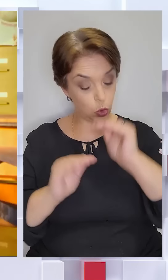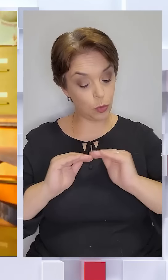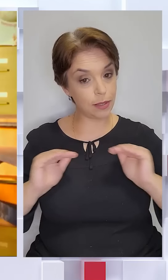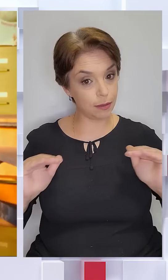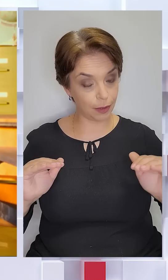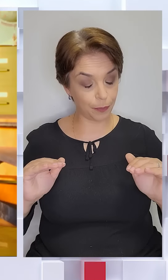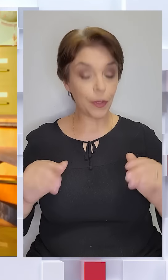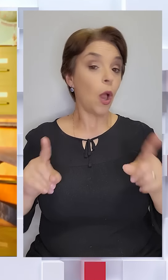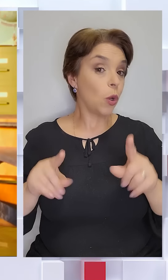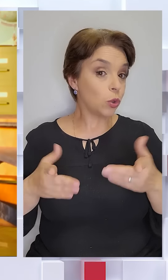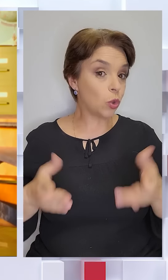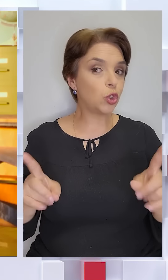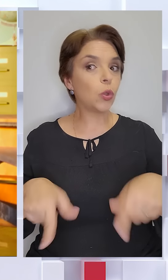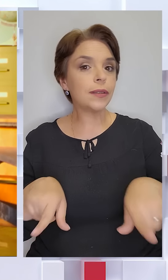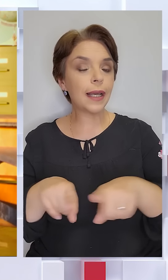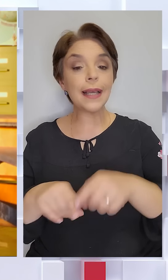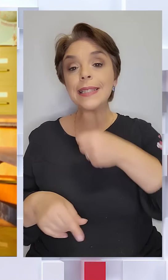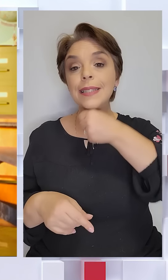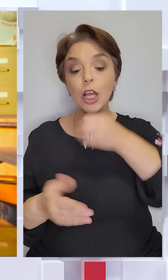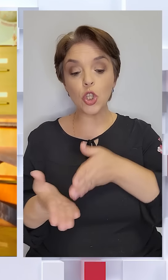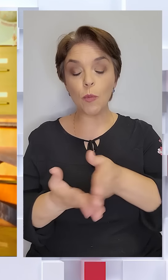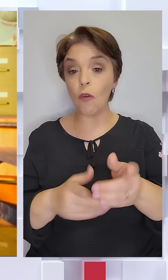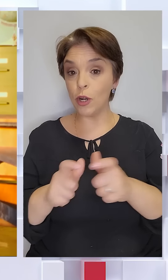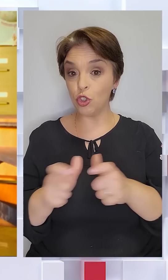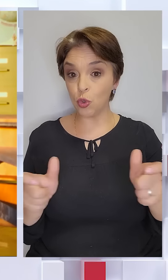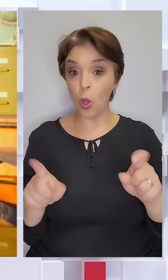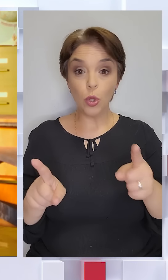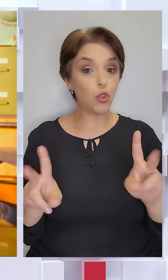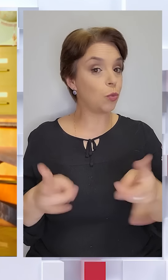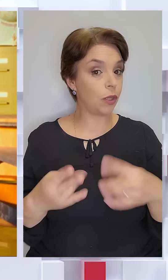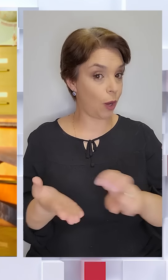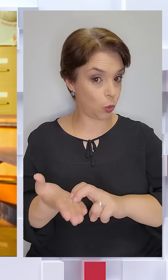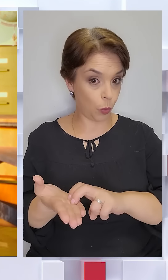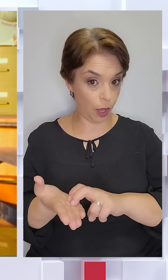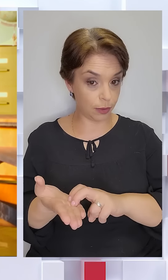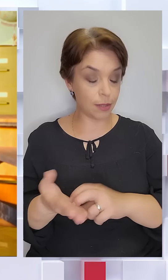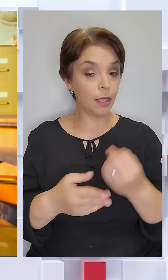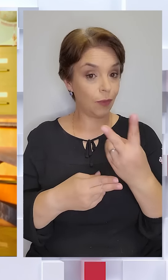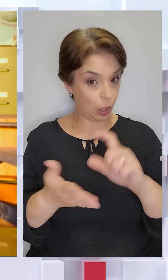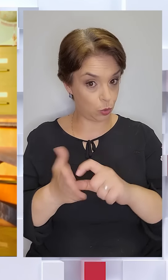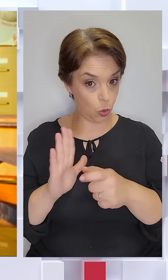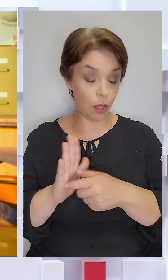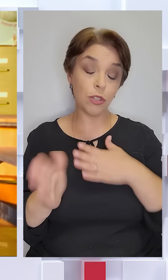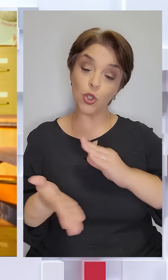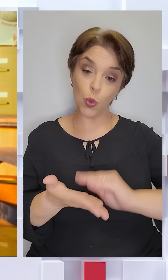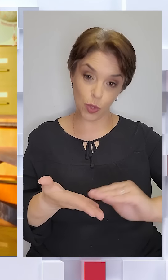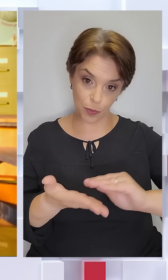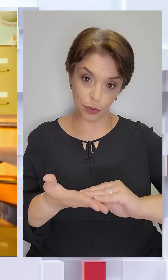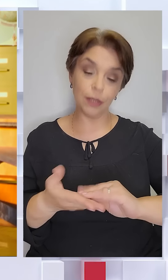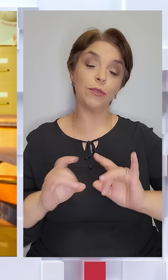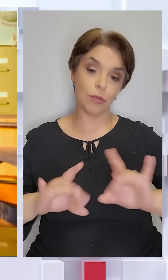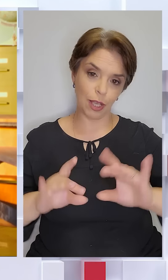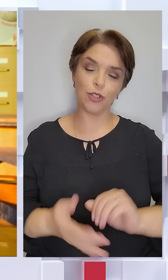діти. Тож, що таке старша профільна школа, чому не варто боятися? 12 класу кореспондентка ТСН